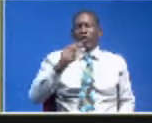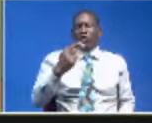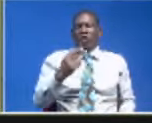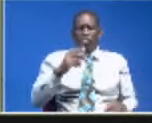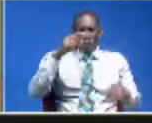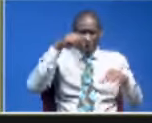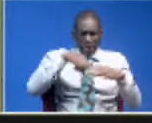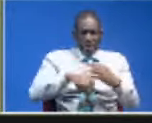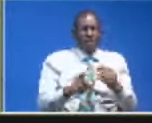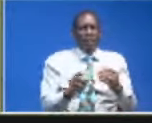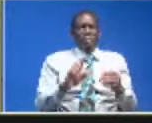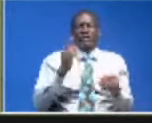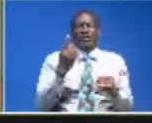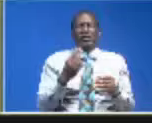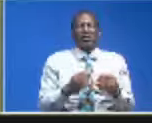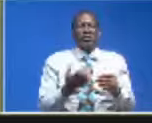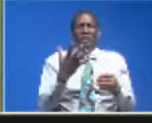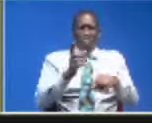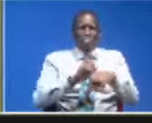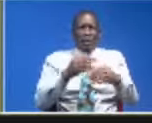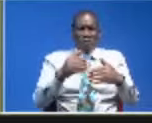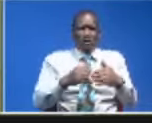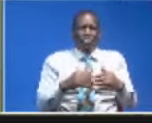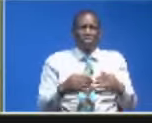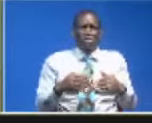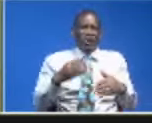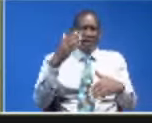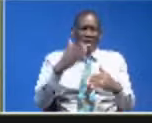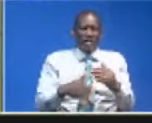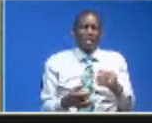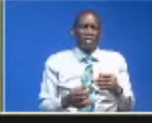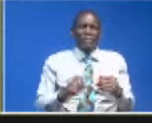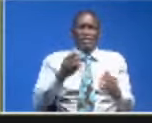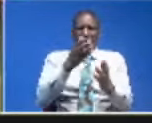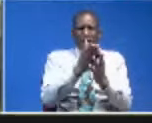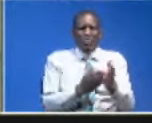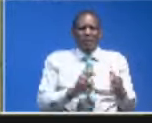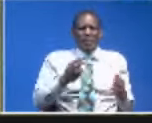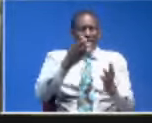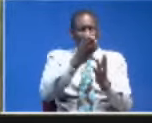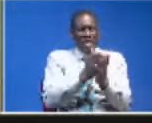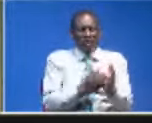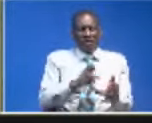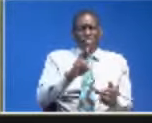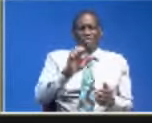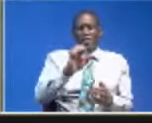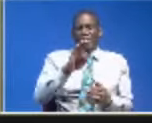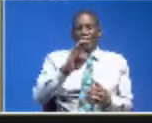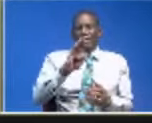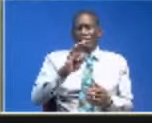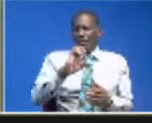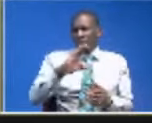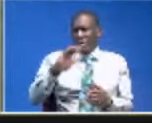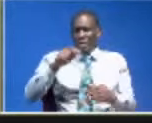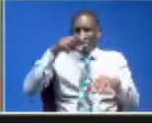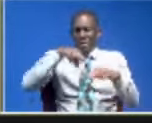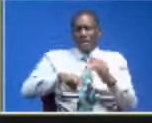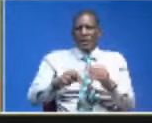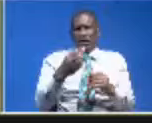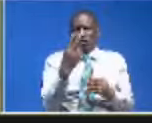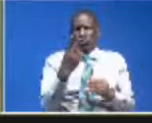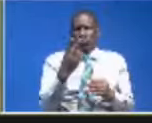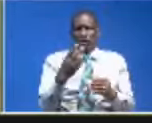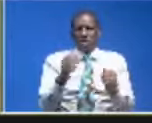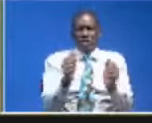mabao dakika tano kabla ya kipindi cha kwanza kutamatika. Na katika kipindi cha pili Rebecca Okwaro alifunga mabao mawili katika dakika